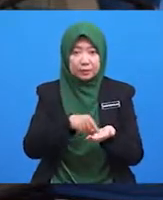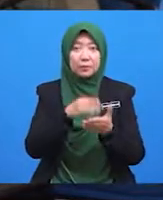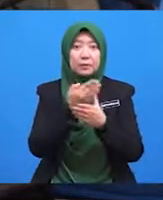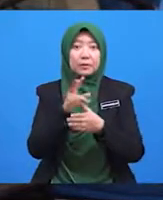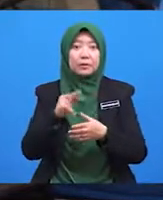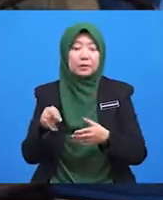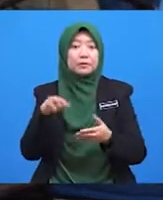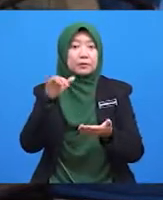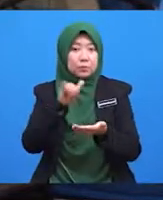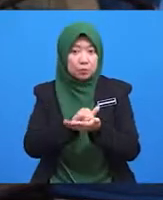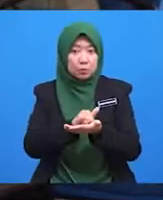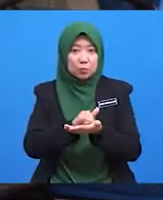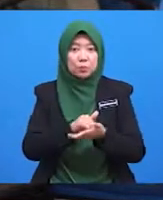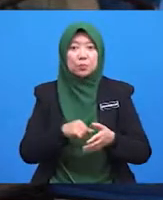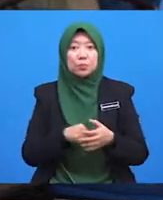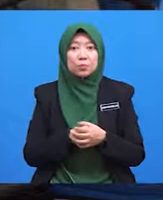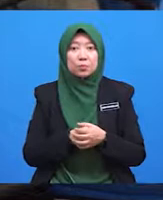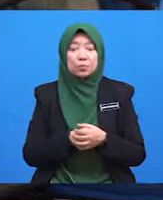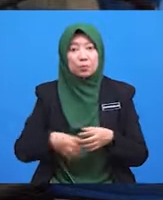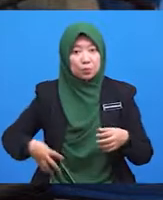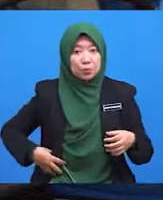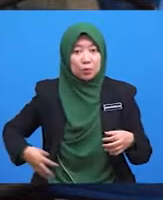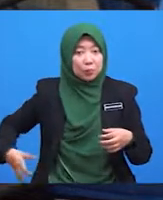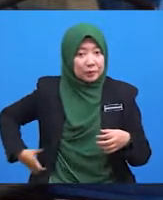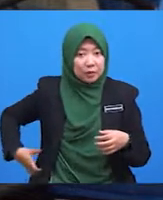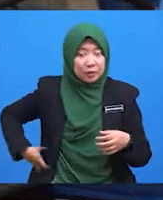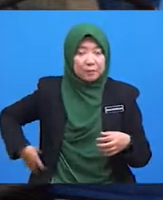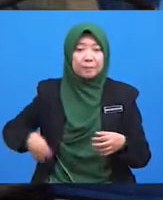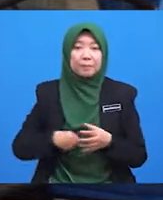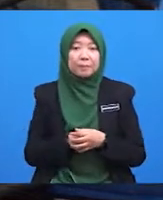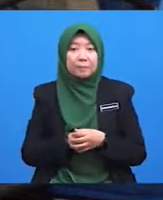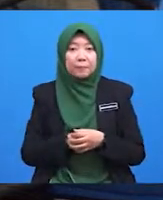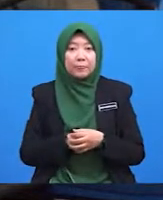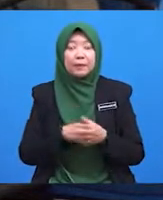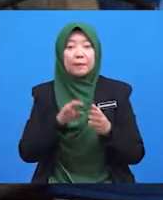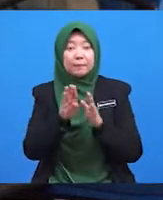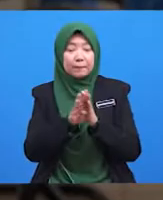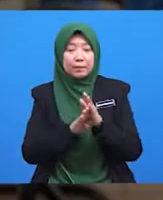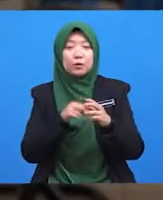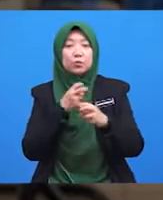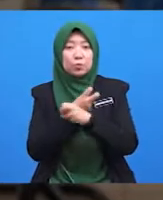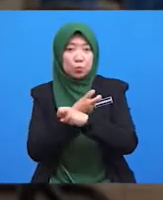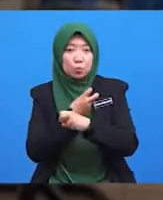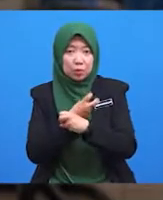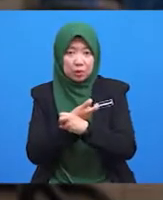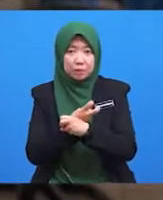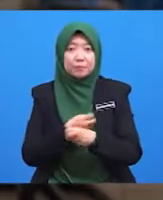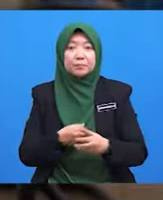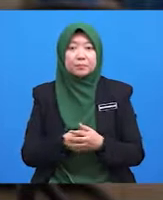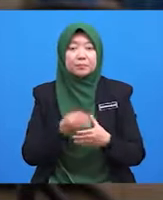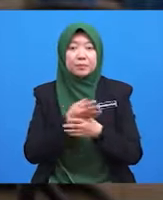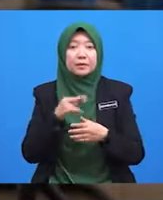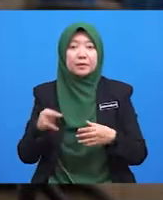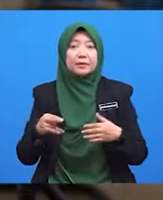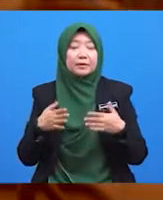bahagian yang tidak boleh dilakukan adalah pada bahagian buah pinggang, bahagian yang bertulang dan akhir sekali pada